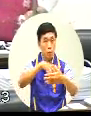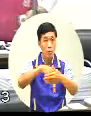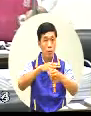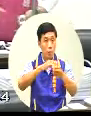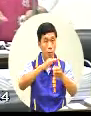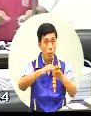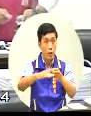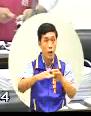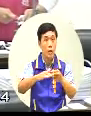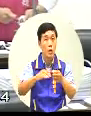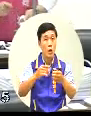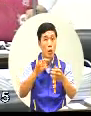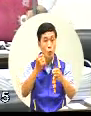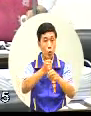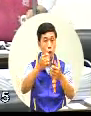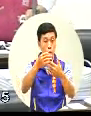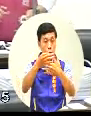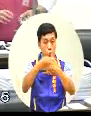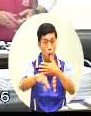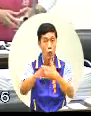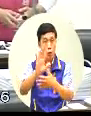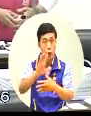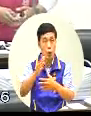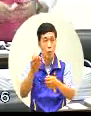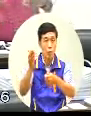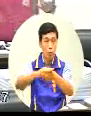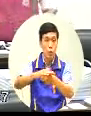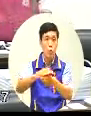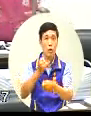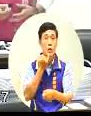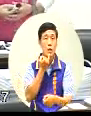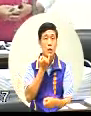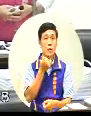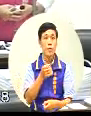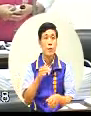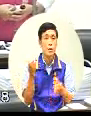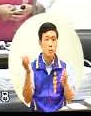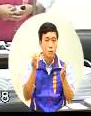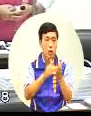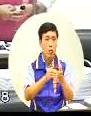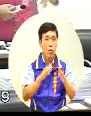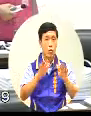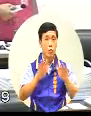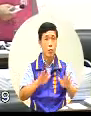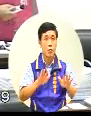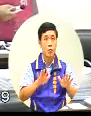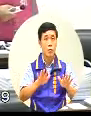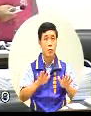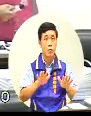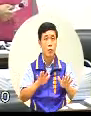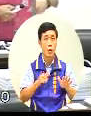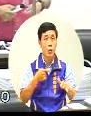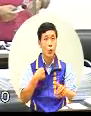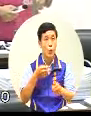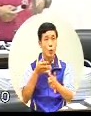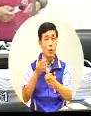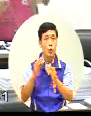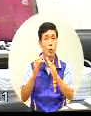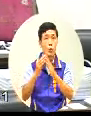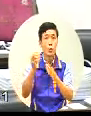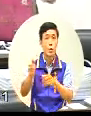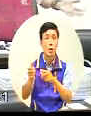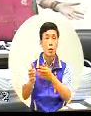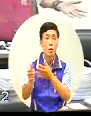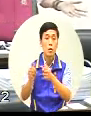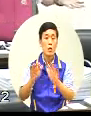我记得那时候你是这样子答复我的，如果我那个资料没有错。可是为什么到现在，我请问局长，现在目